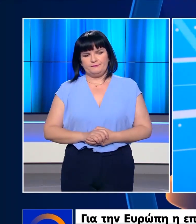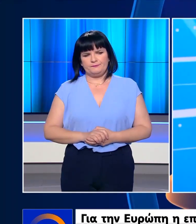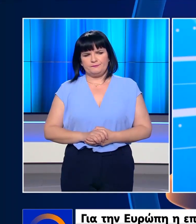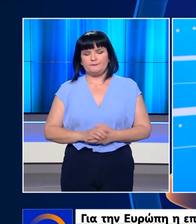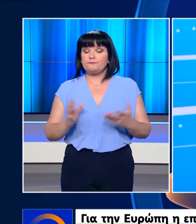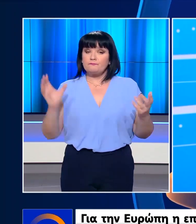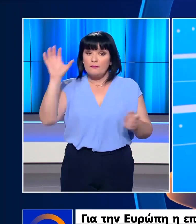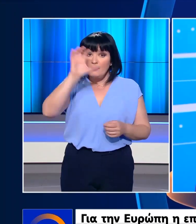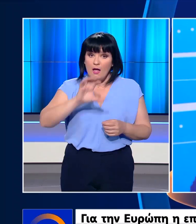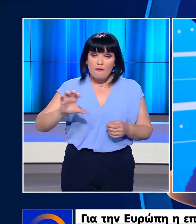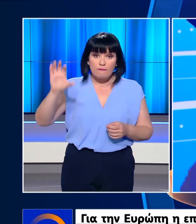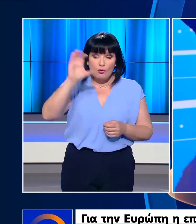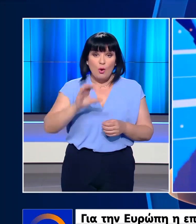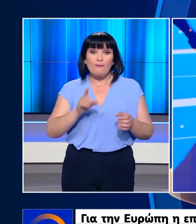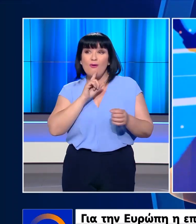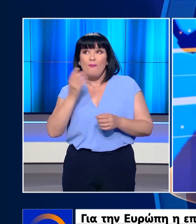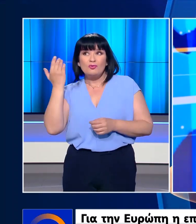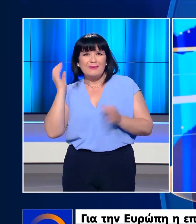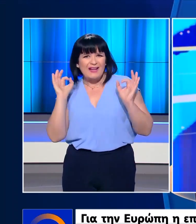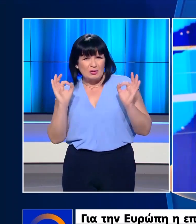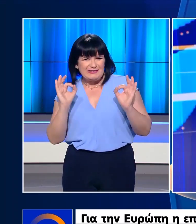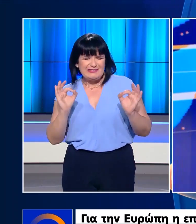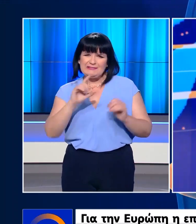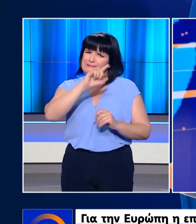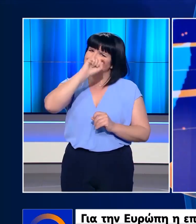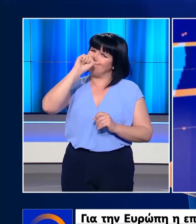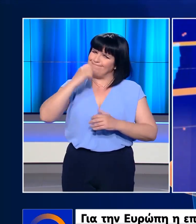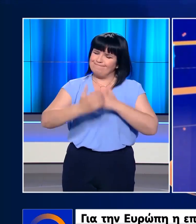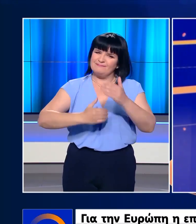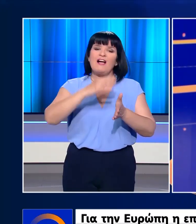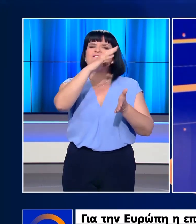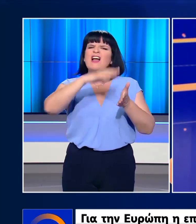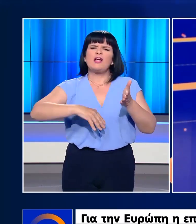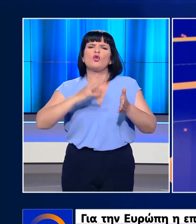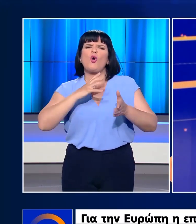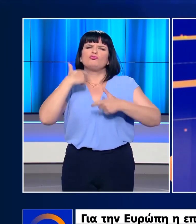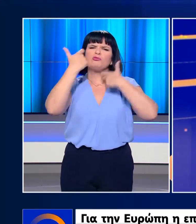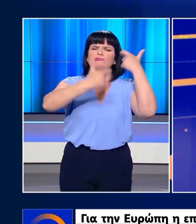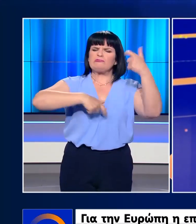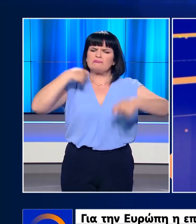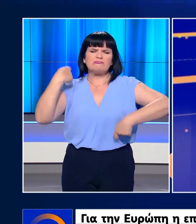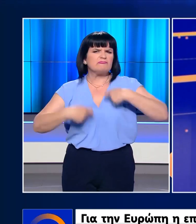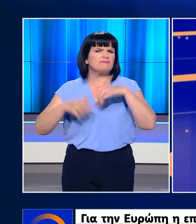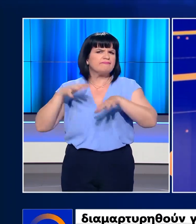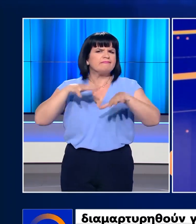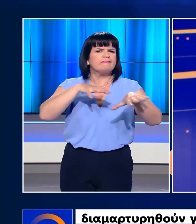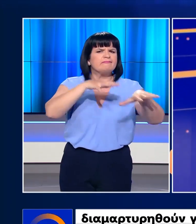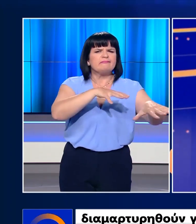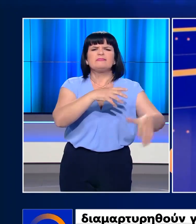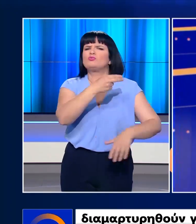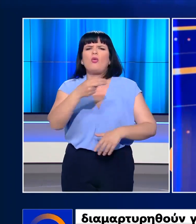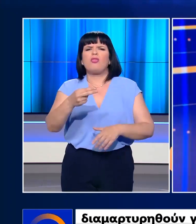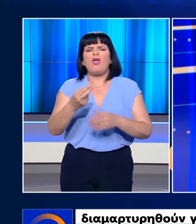Για την Ευρώπη, η επιστροφή στην κανονικότητα δεν έρχεται ομαλά. Στη Βαρκελόνη, πλήθος διαδηλωτών βγήκαν στους δρόμους για να διαμαρτυρηθούν